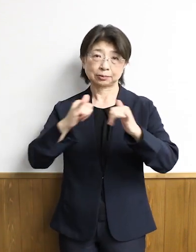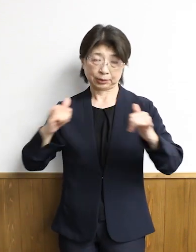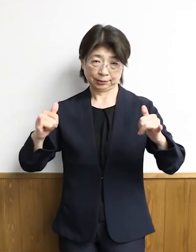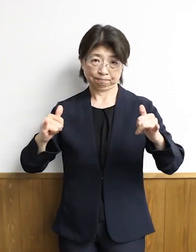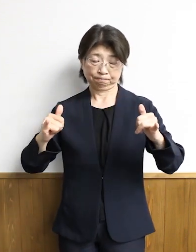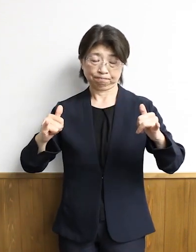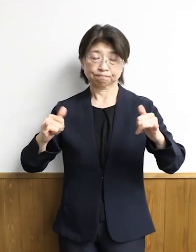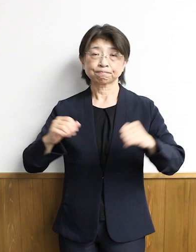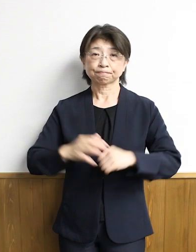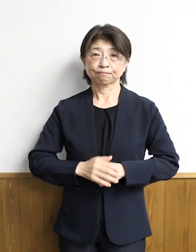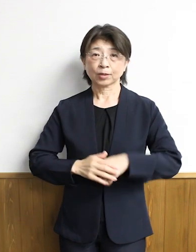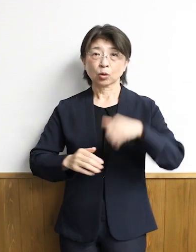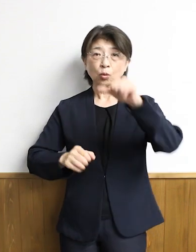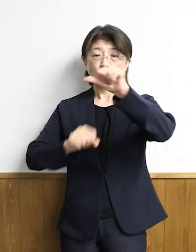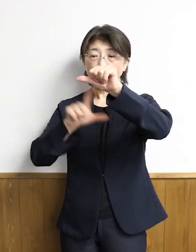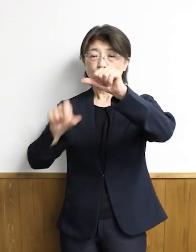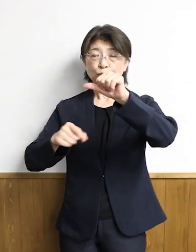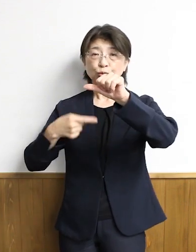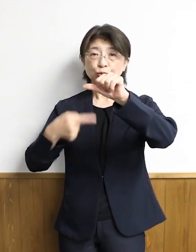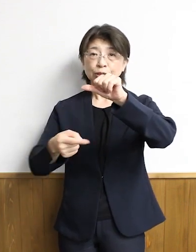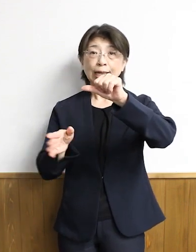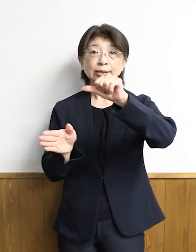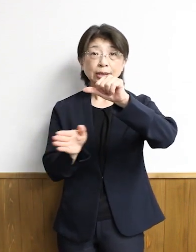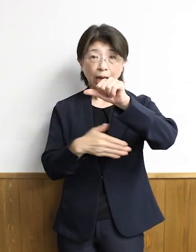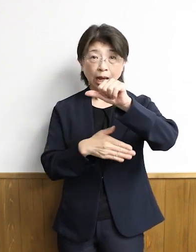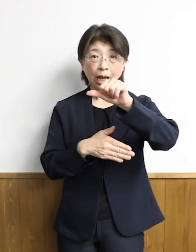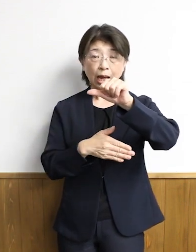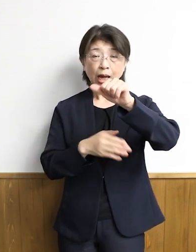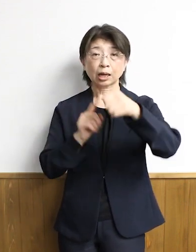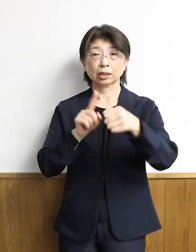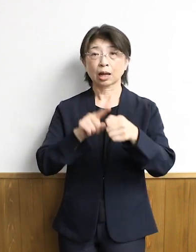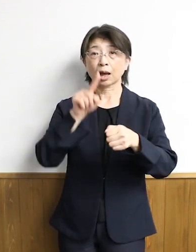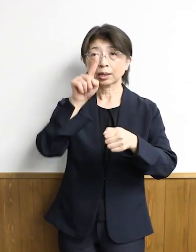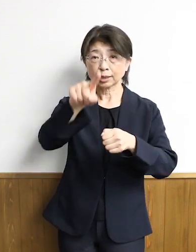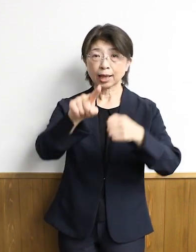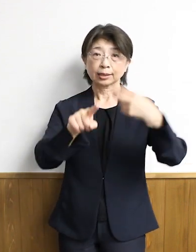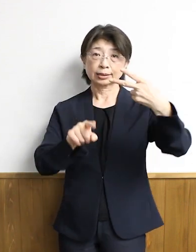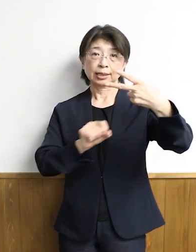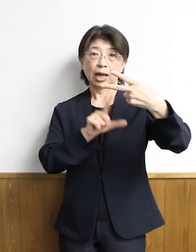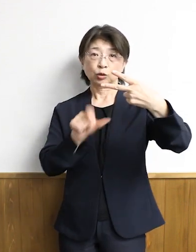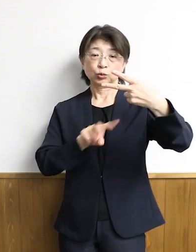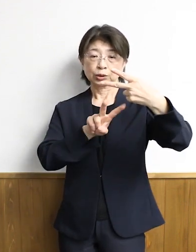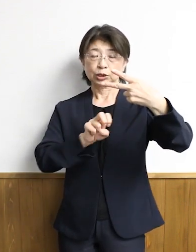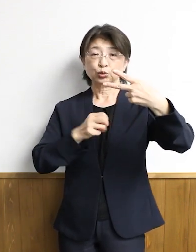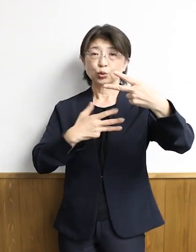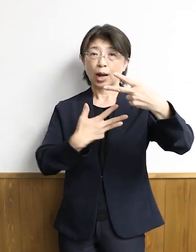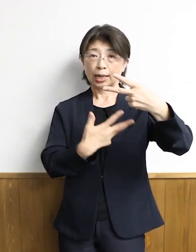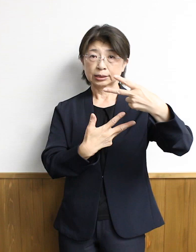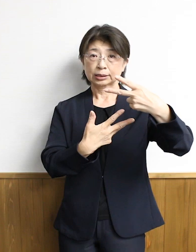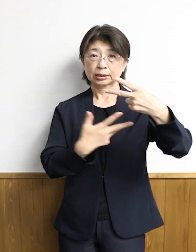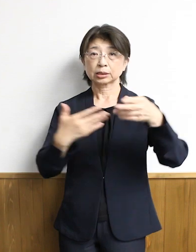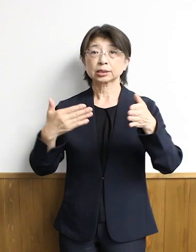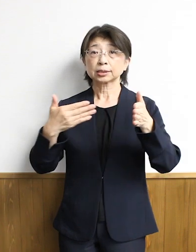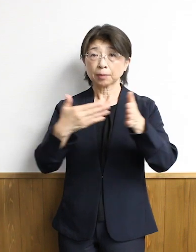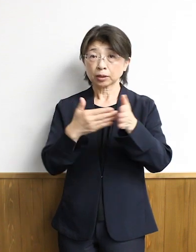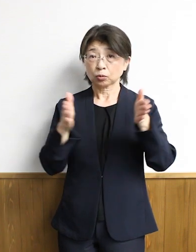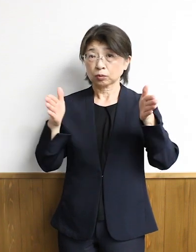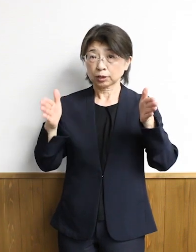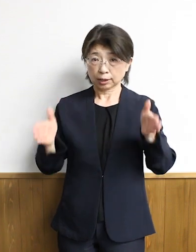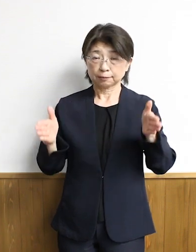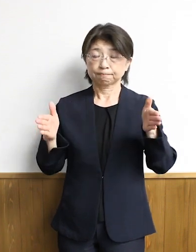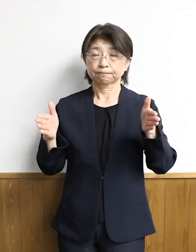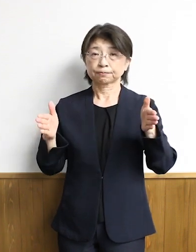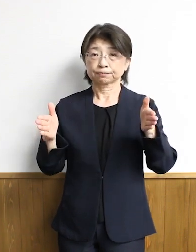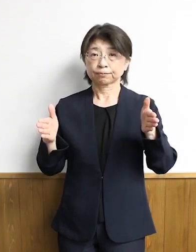1日水曜日からえ令和7年2月2日金曜日までを実施期間と